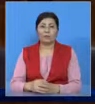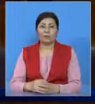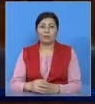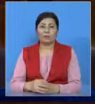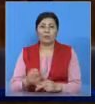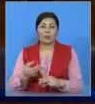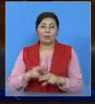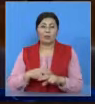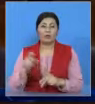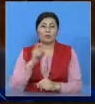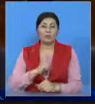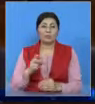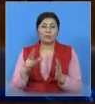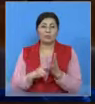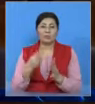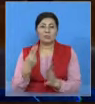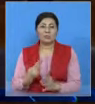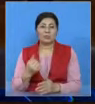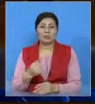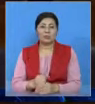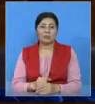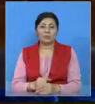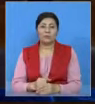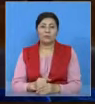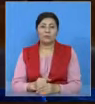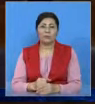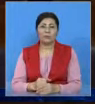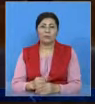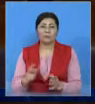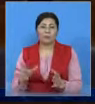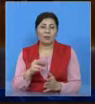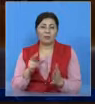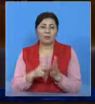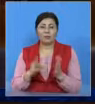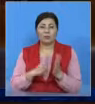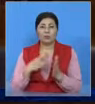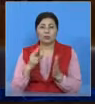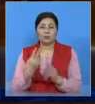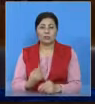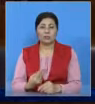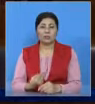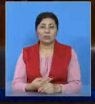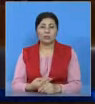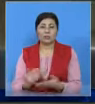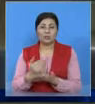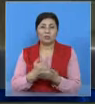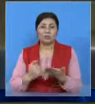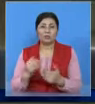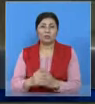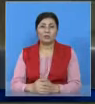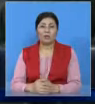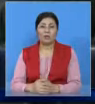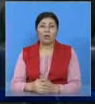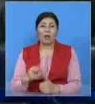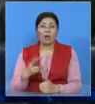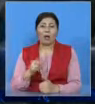да шаруашылықта 8 центнер, және Қарғалы ауданында Делон деген шаруашылықтарда бұларда 8-9 центнерден күнделікті өнім алуда. Ал